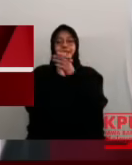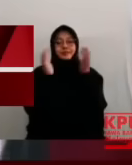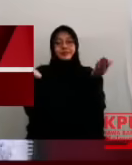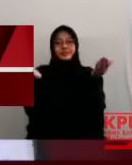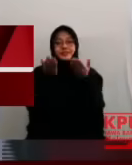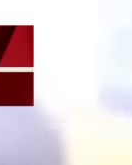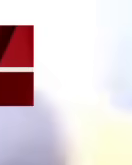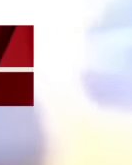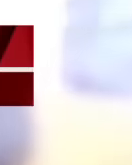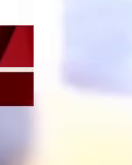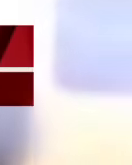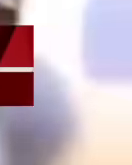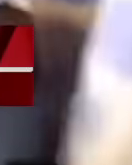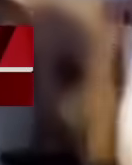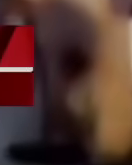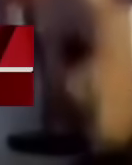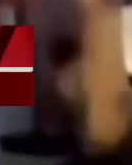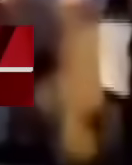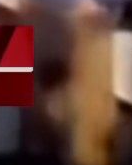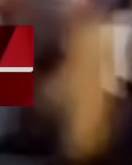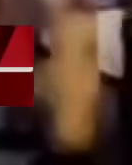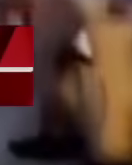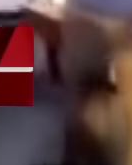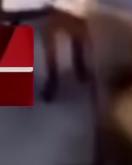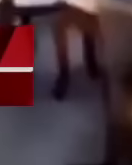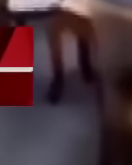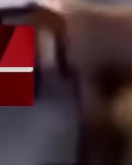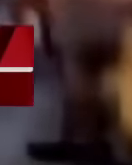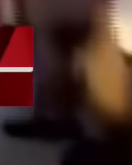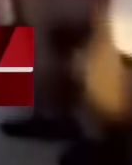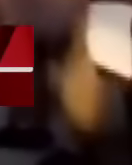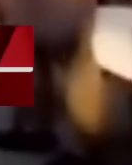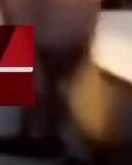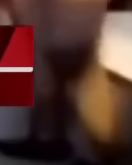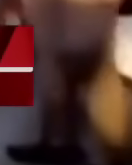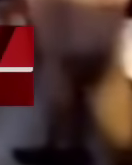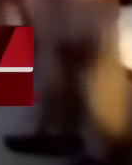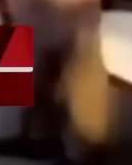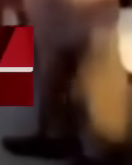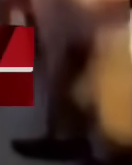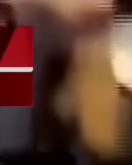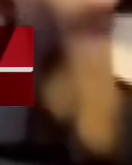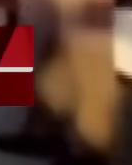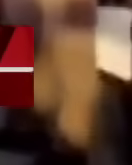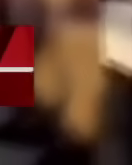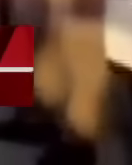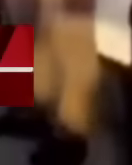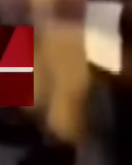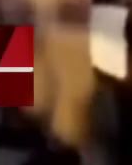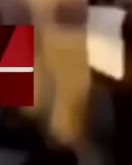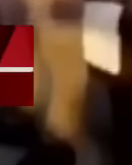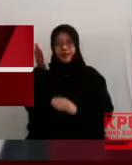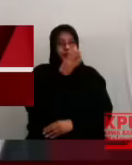kepada pendukungnya di media sosial Bagaimana perkembangan terbaru di